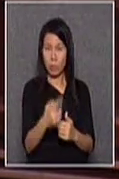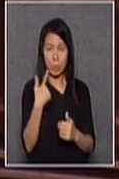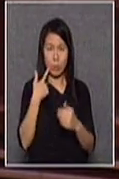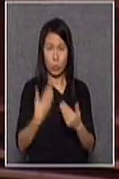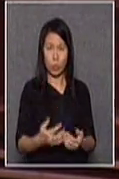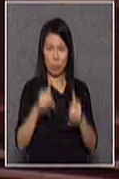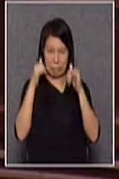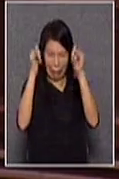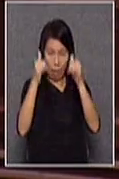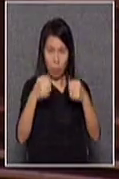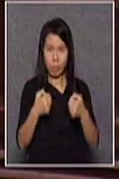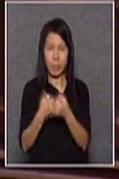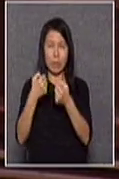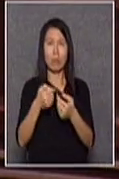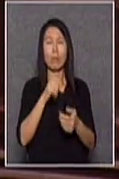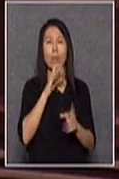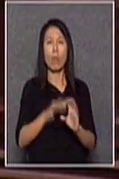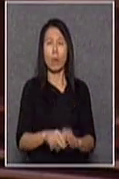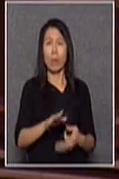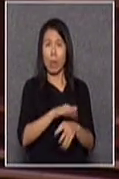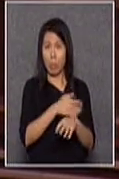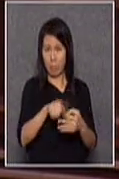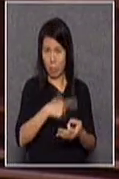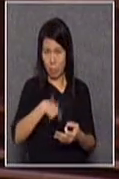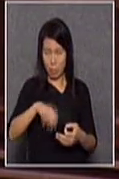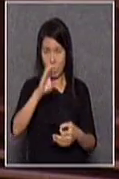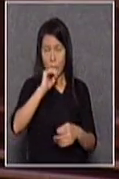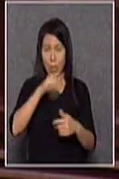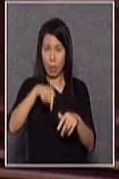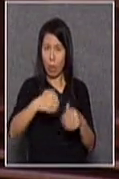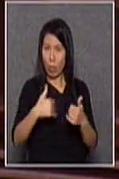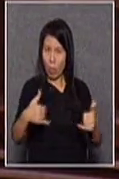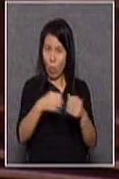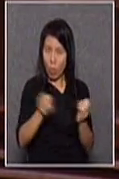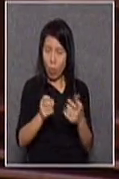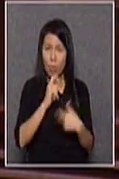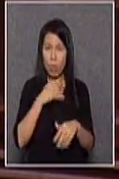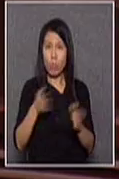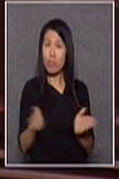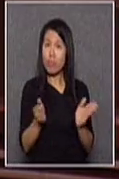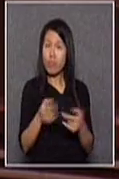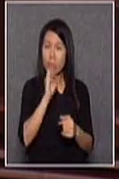暴力衝突。剛才陳偉業議員在這個議事廳裏面公然說他倡